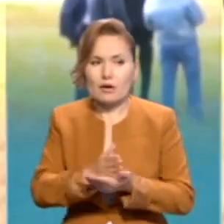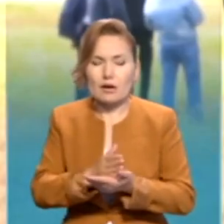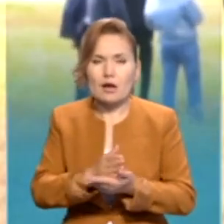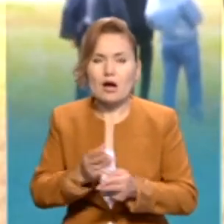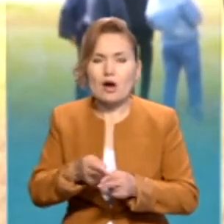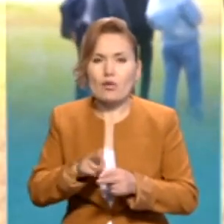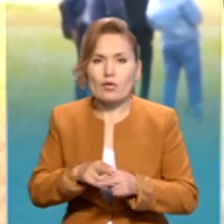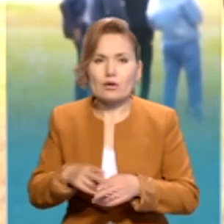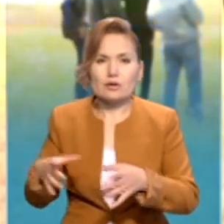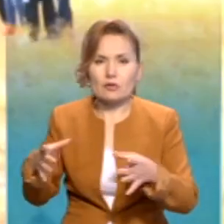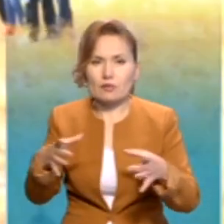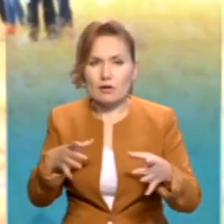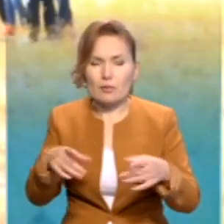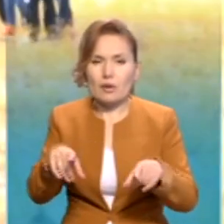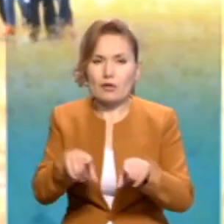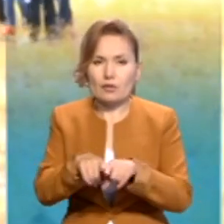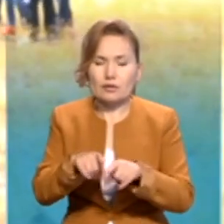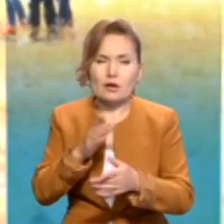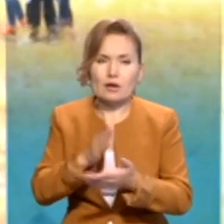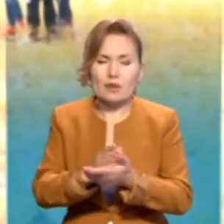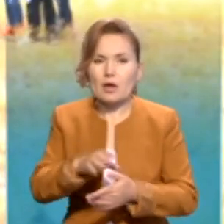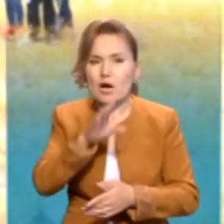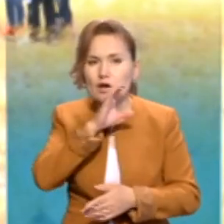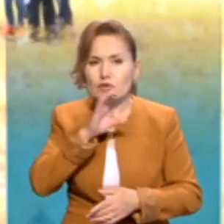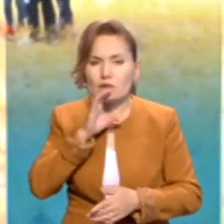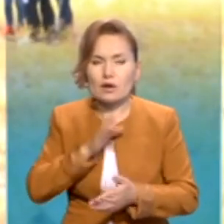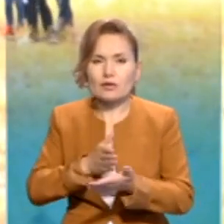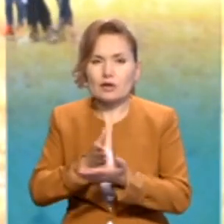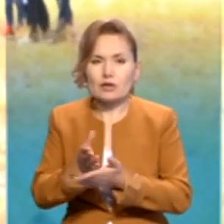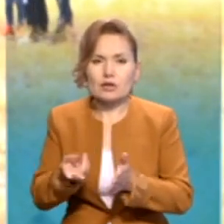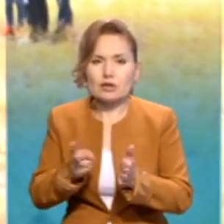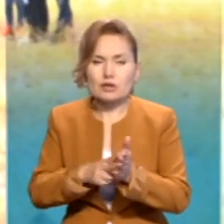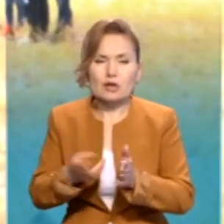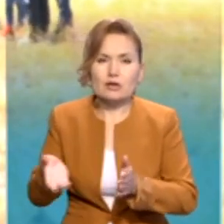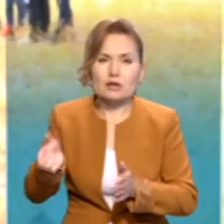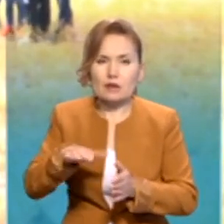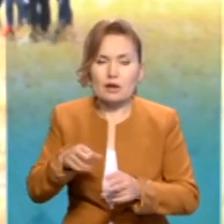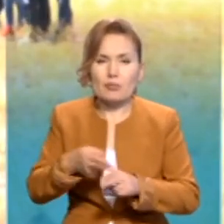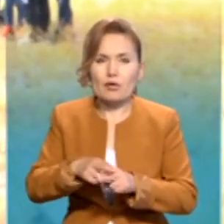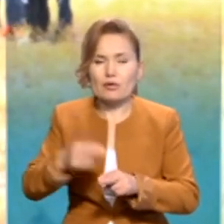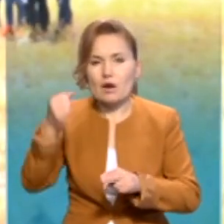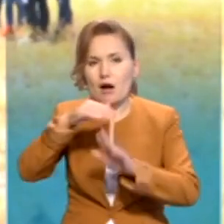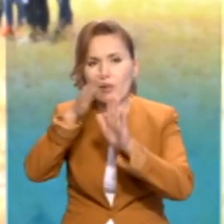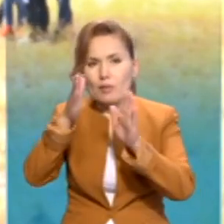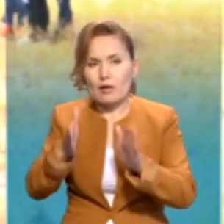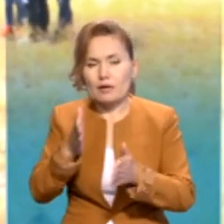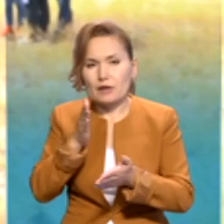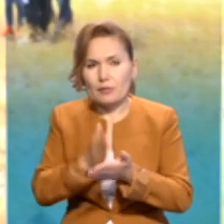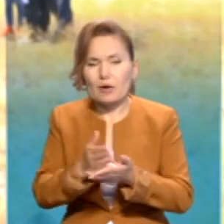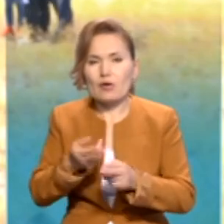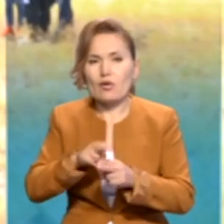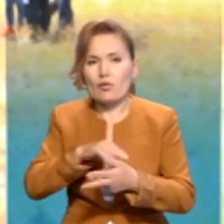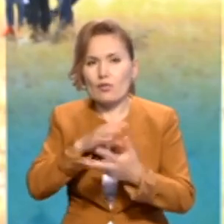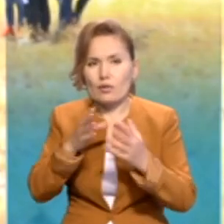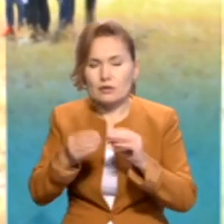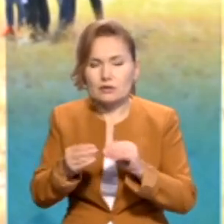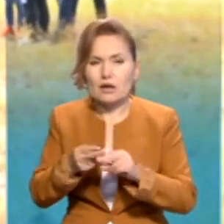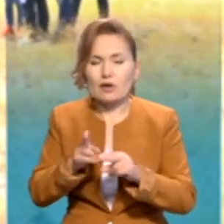Дөңес қолдан үйілген дөңес. Одан солтүстікке қарай 7 дана 7 нысан жатыр. Ғұрыптық орындар.